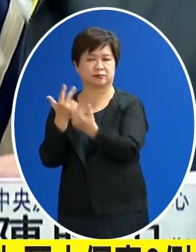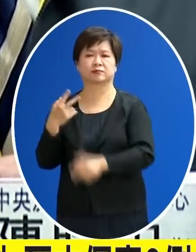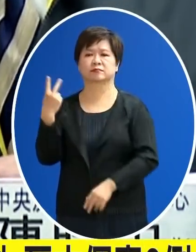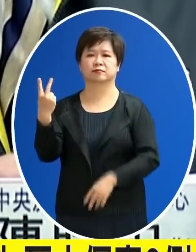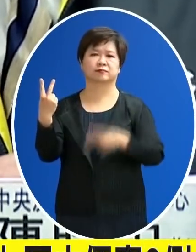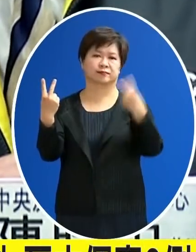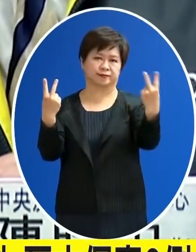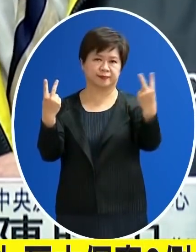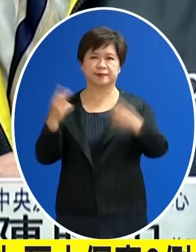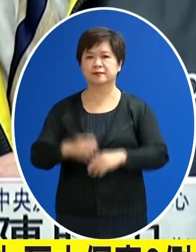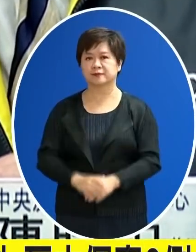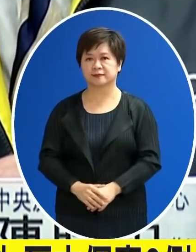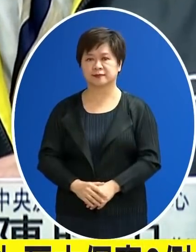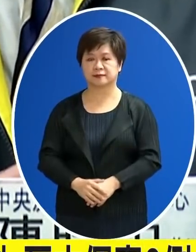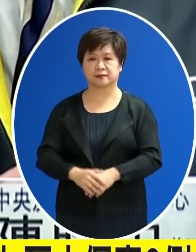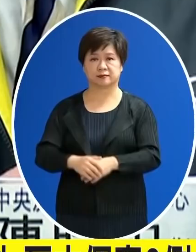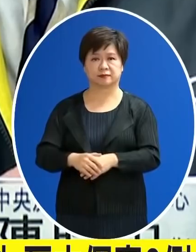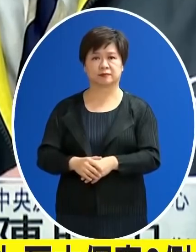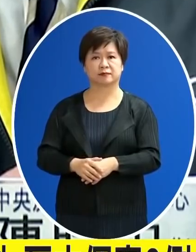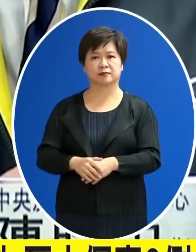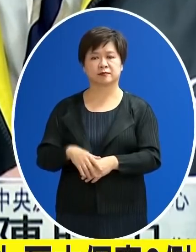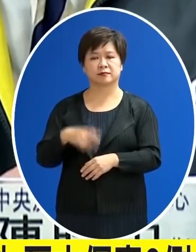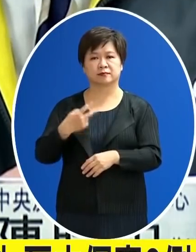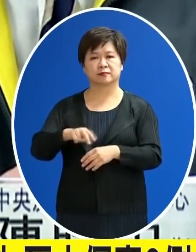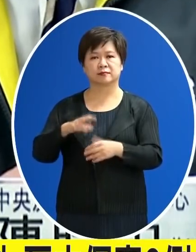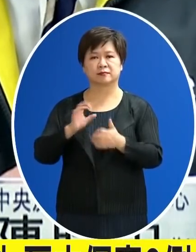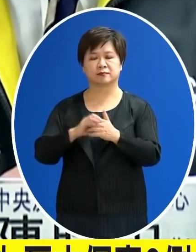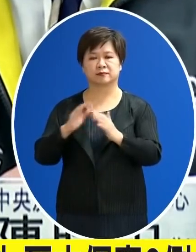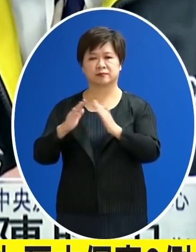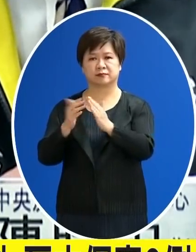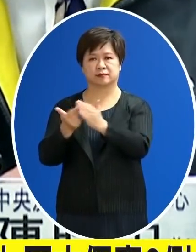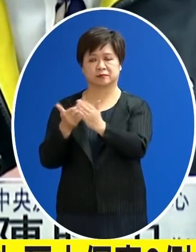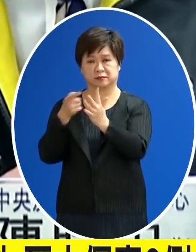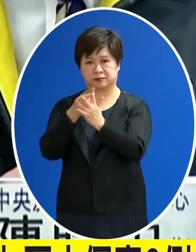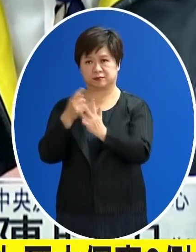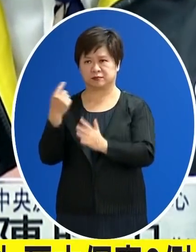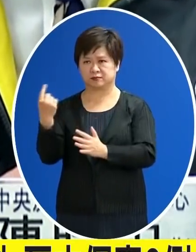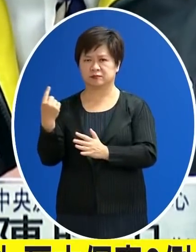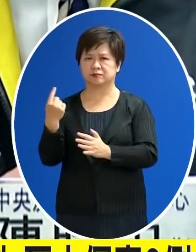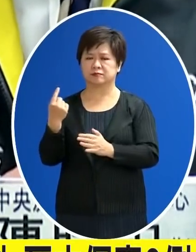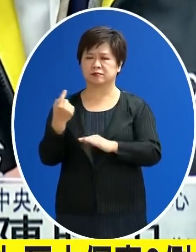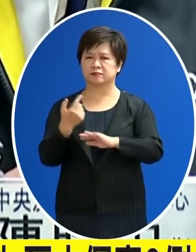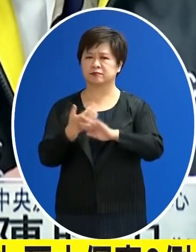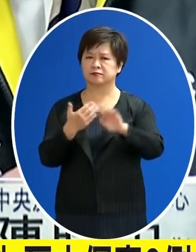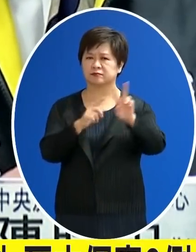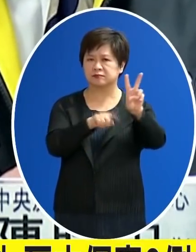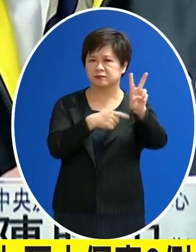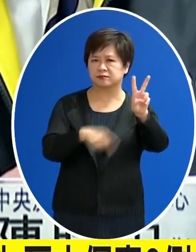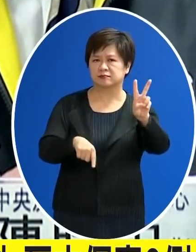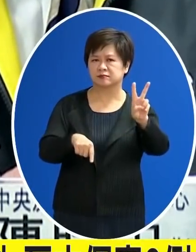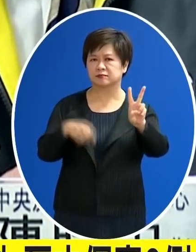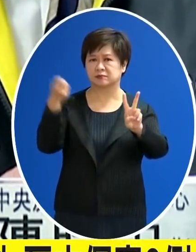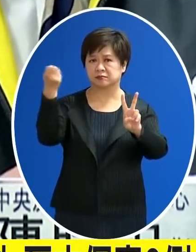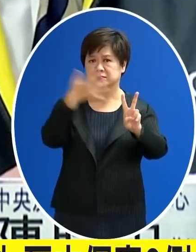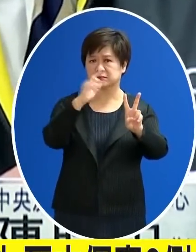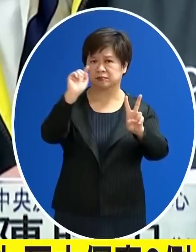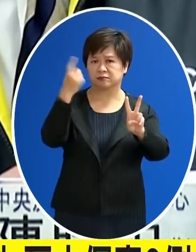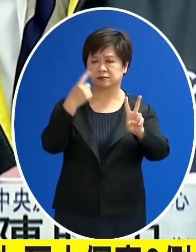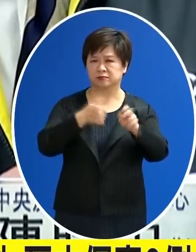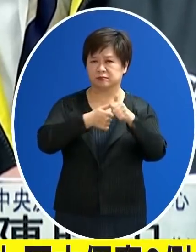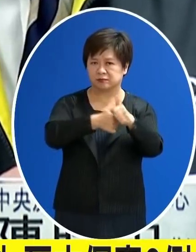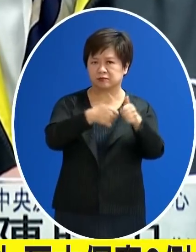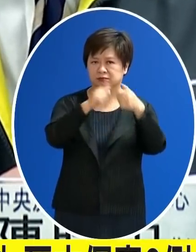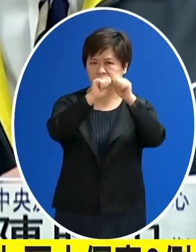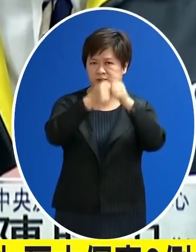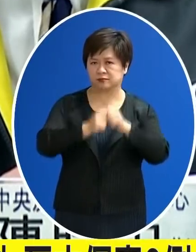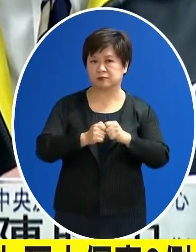两例，那主要都是哈各一例是居隔阳性的，还有两例，好，目前是还在关联性还